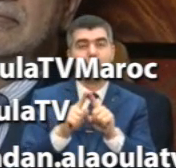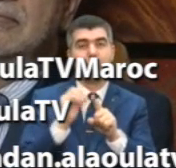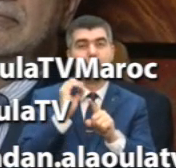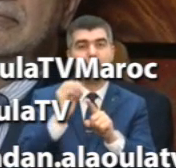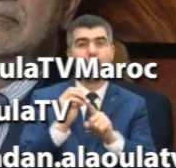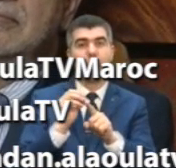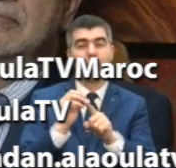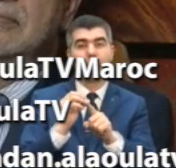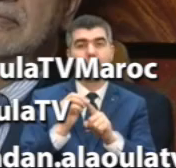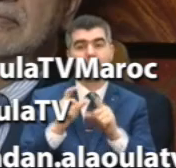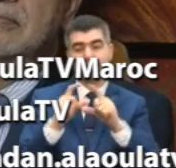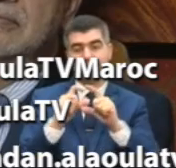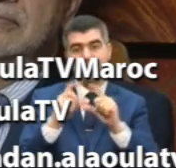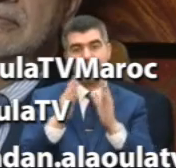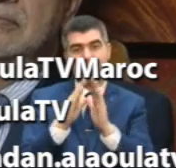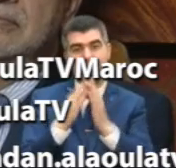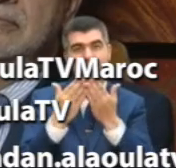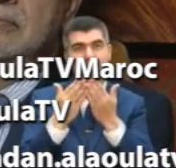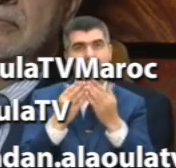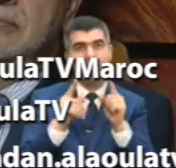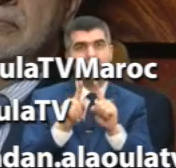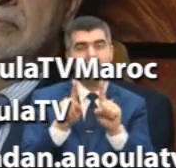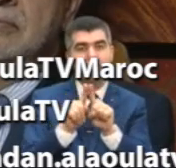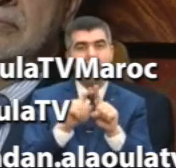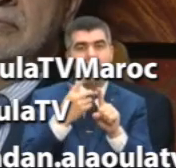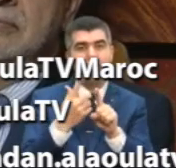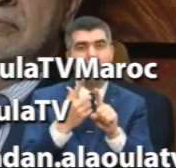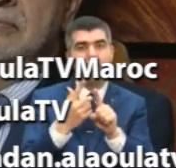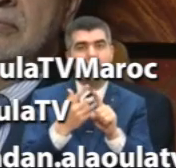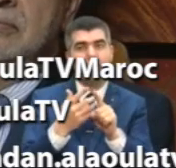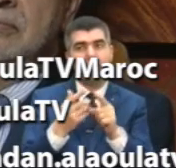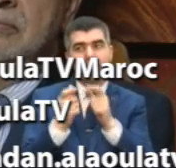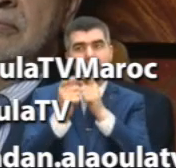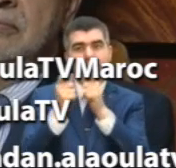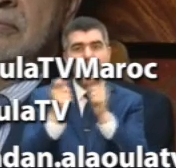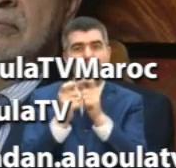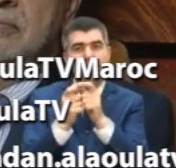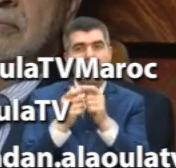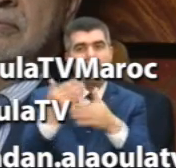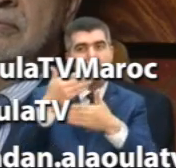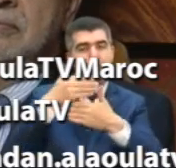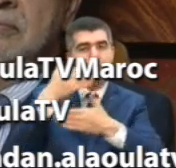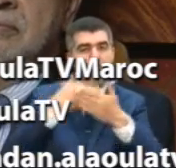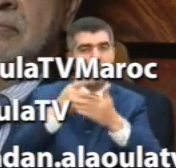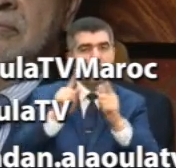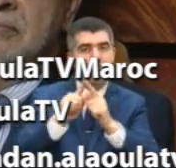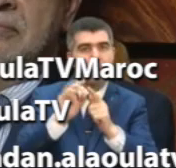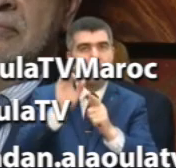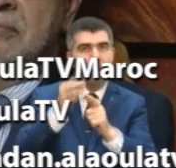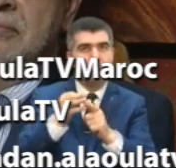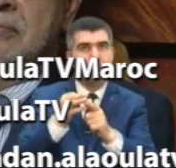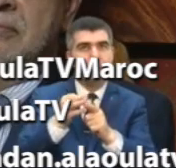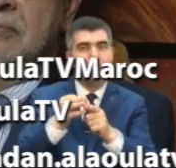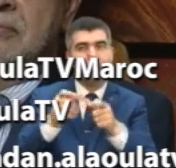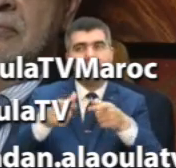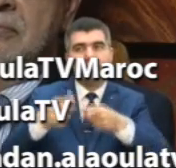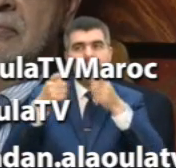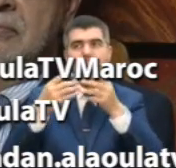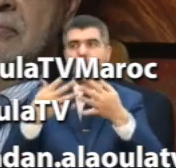خلدون اللي تكلم عن العمران كحضاره كنمط حياه ماشي كبنيان.